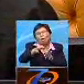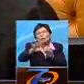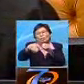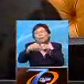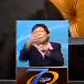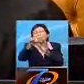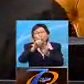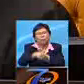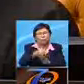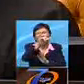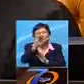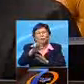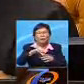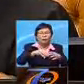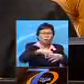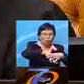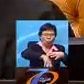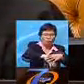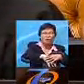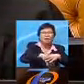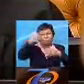yang berhormat, keputusan undi adalah